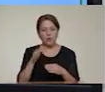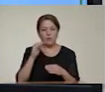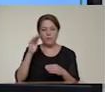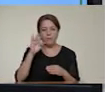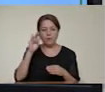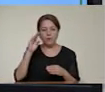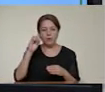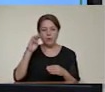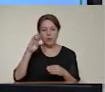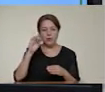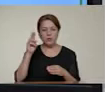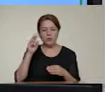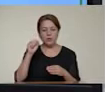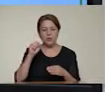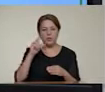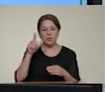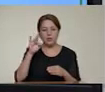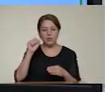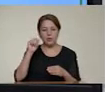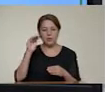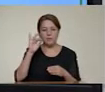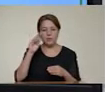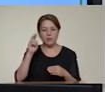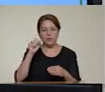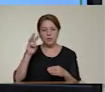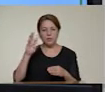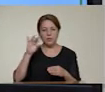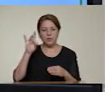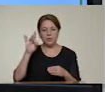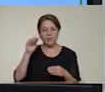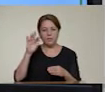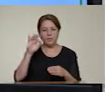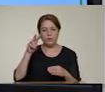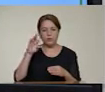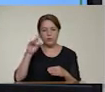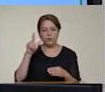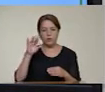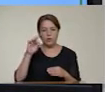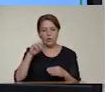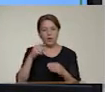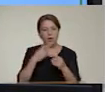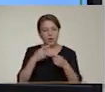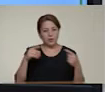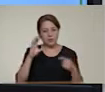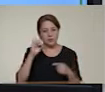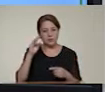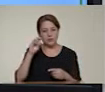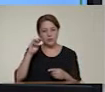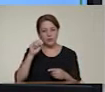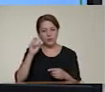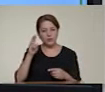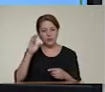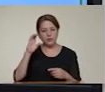grafika, orfografiya, morfologiya, leksikologiya, orfoepiya, sintaksis,